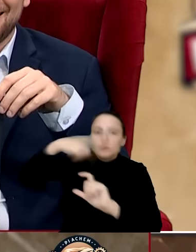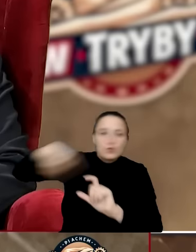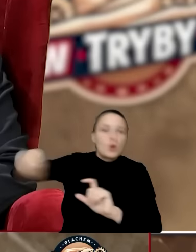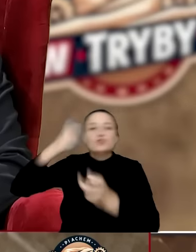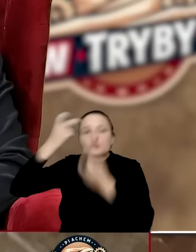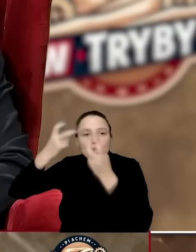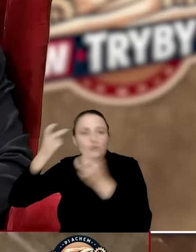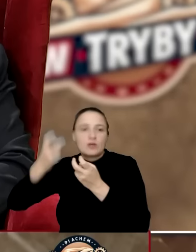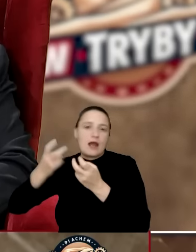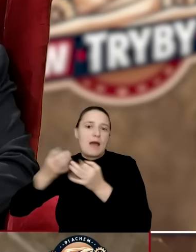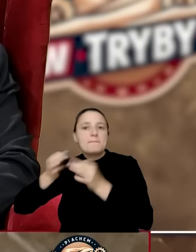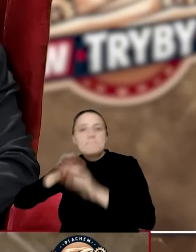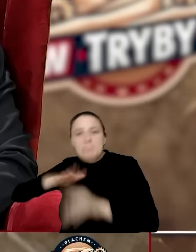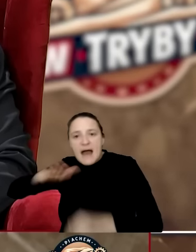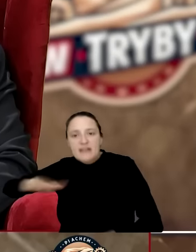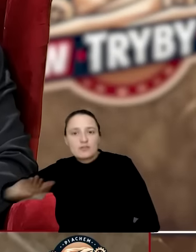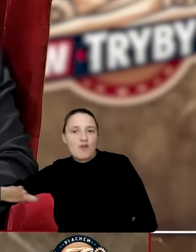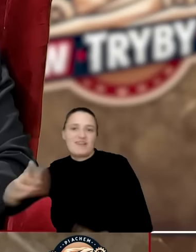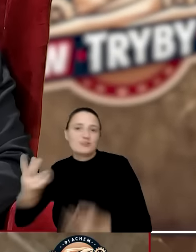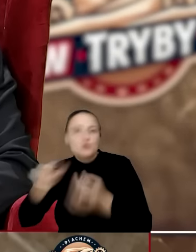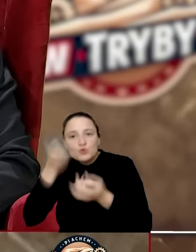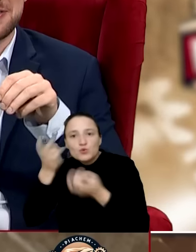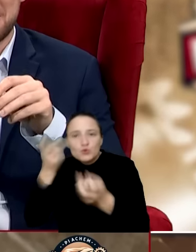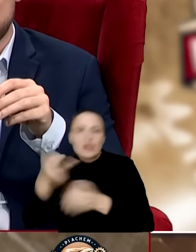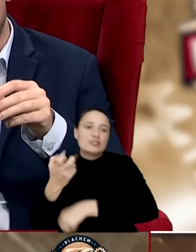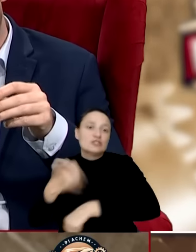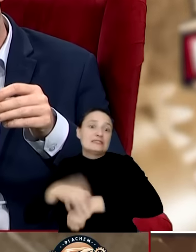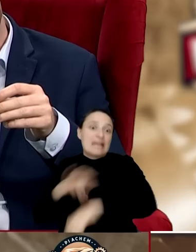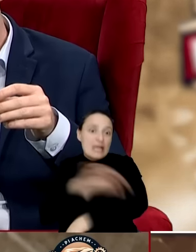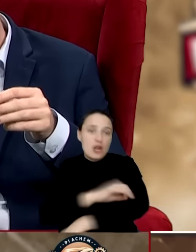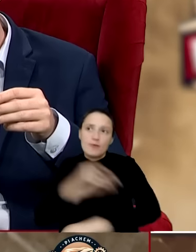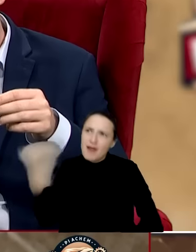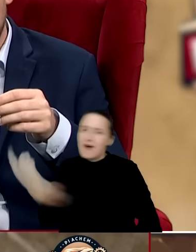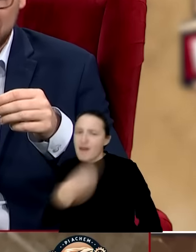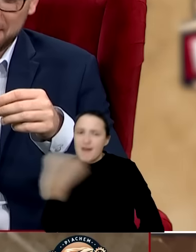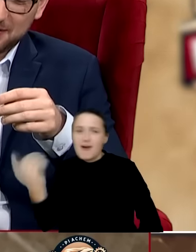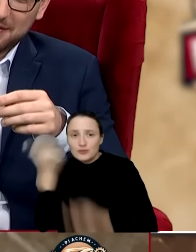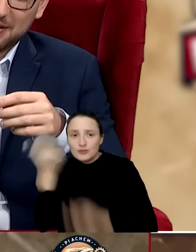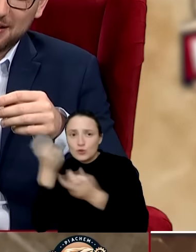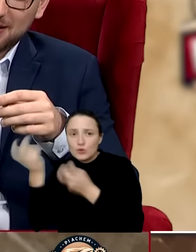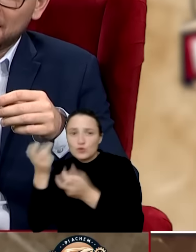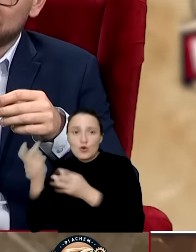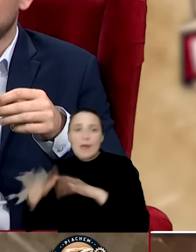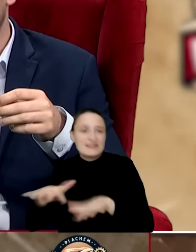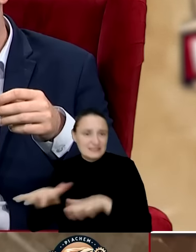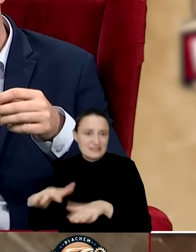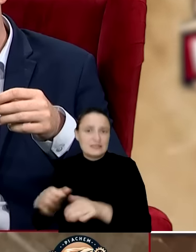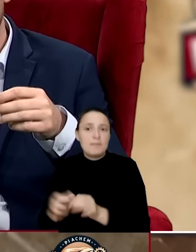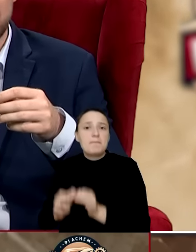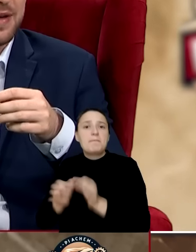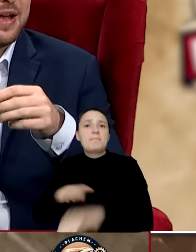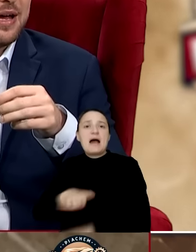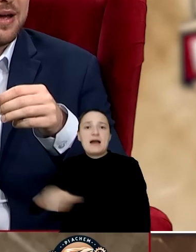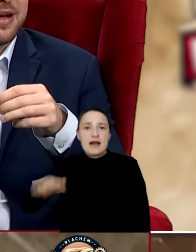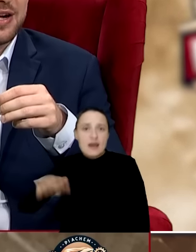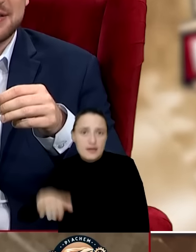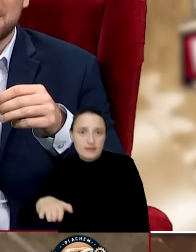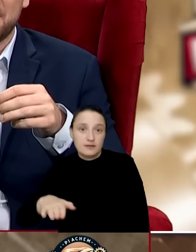Warszawie. 300 km dziennie szukając miejsca parkingowe, jest to możliwe w Warszawie, a w szczególności u